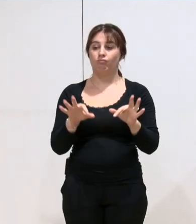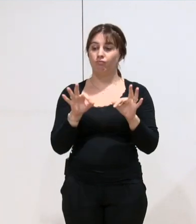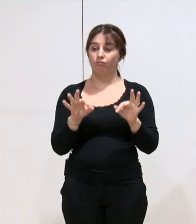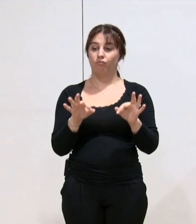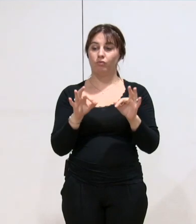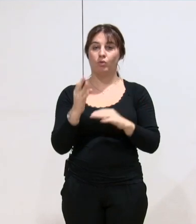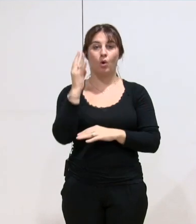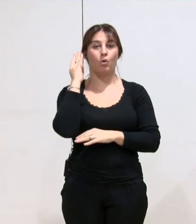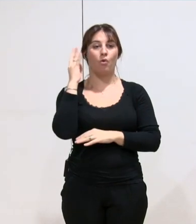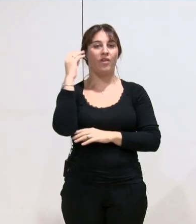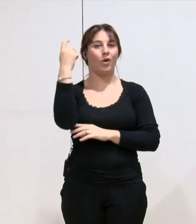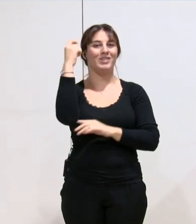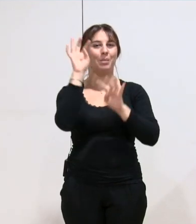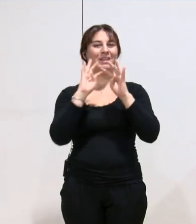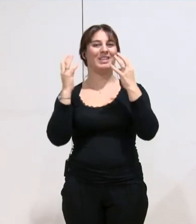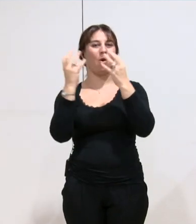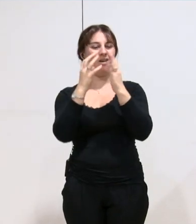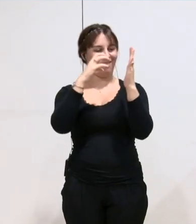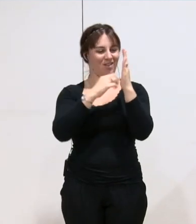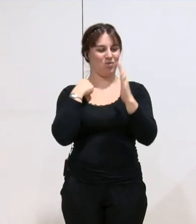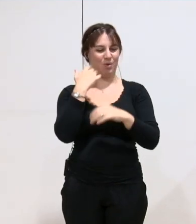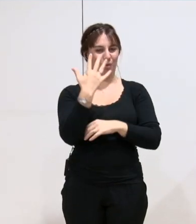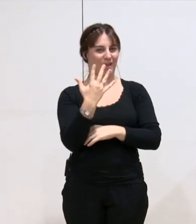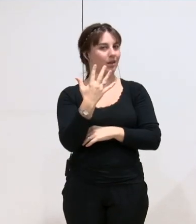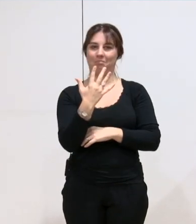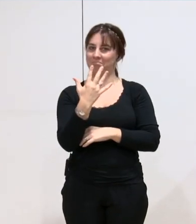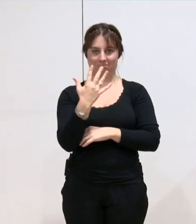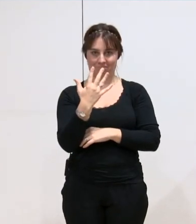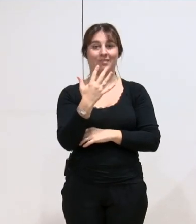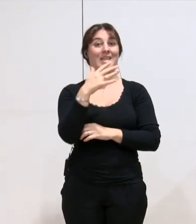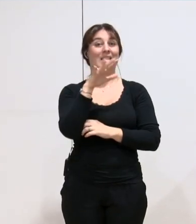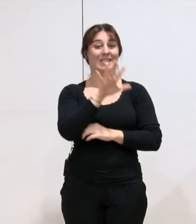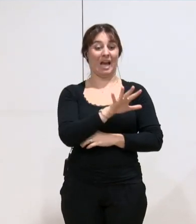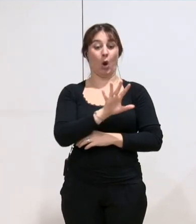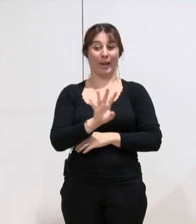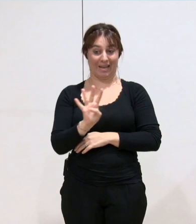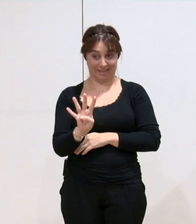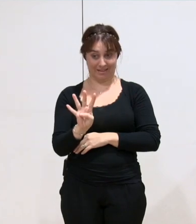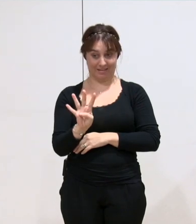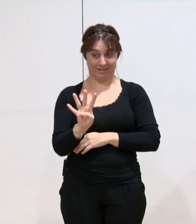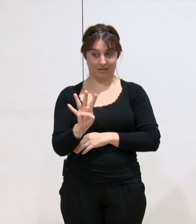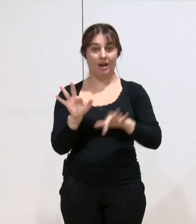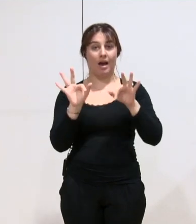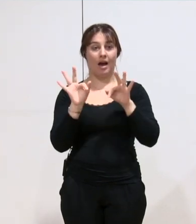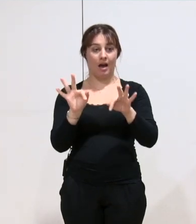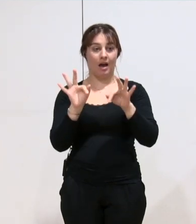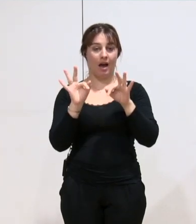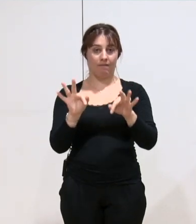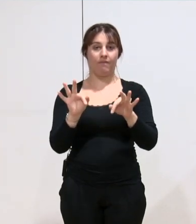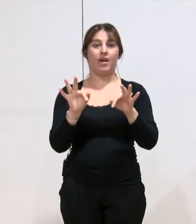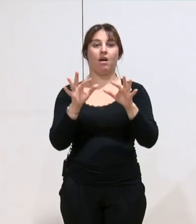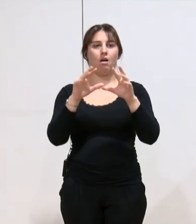de la conférence des présidents, n'est pas la délibération numéro 5, mais la 54 sur le Palais des Sports Pierre Mendès